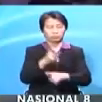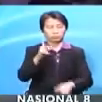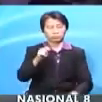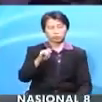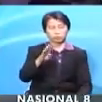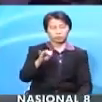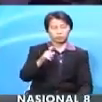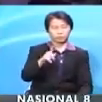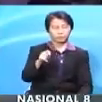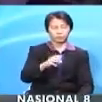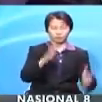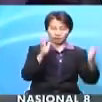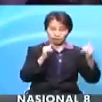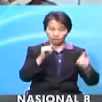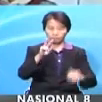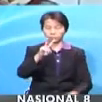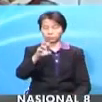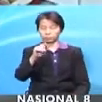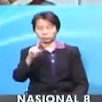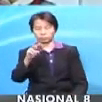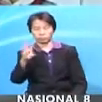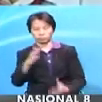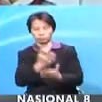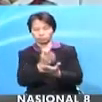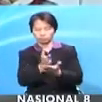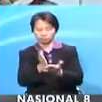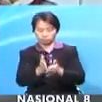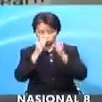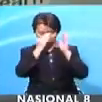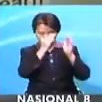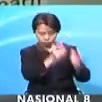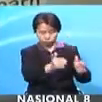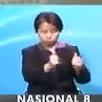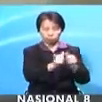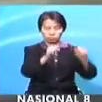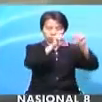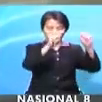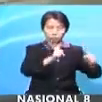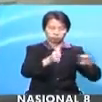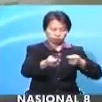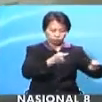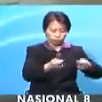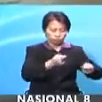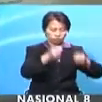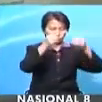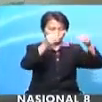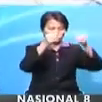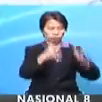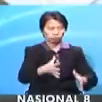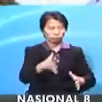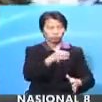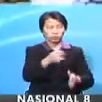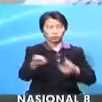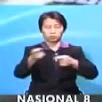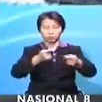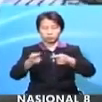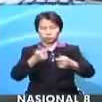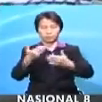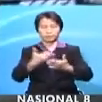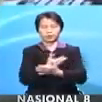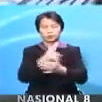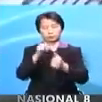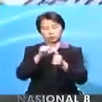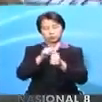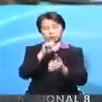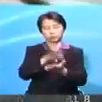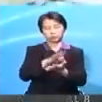mengharapkan pajak 2016 untuk memberi penekanan kepada pelaksanaan sistem pencairan guru di setiap